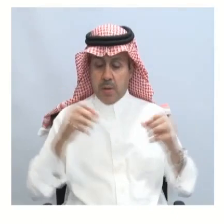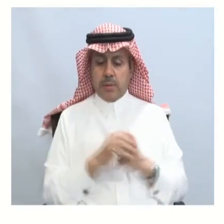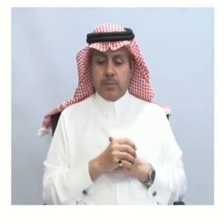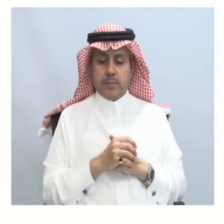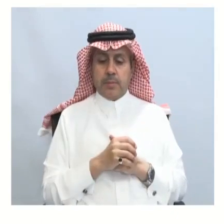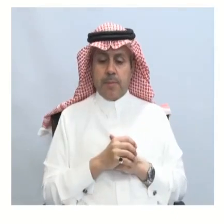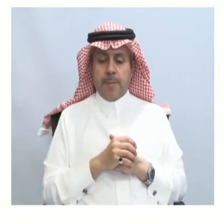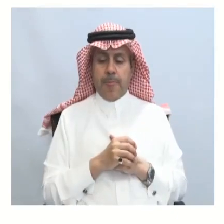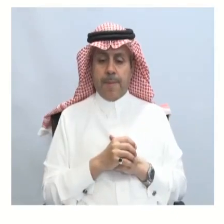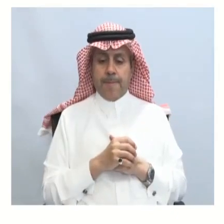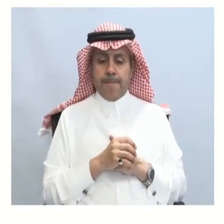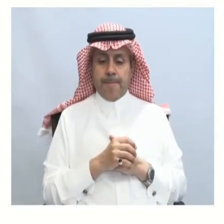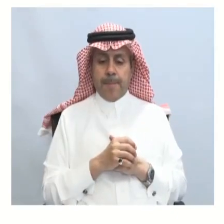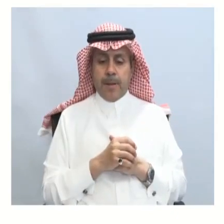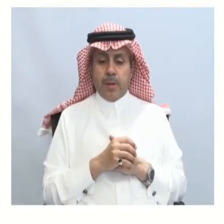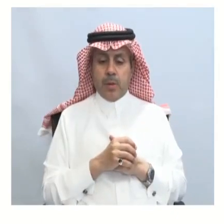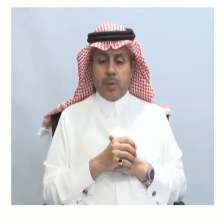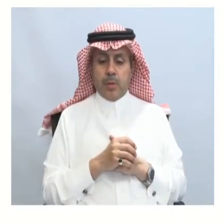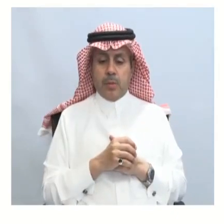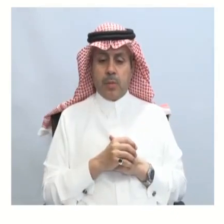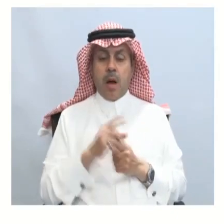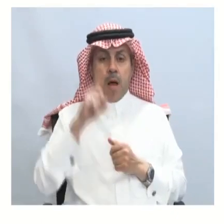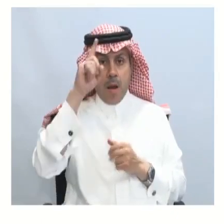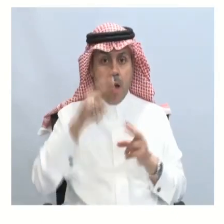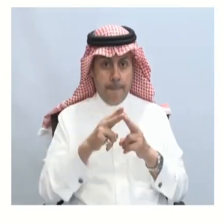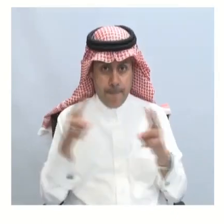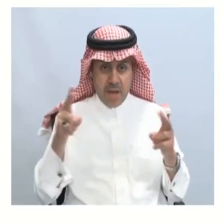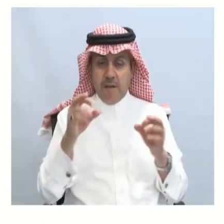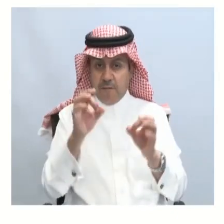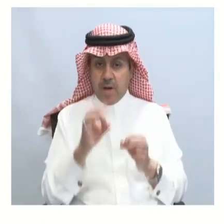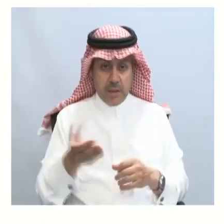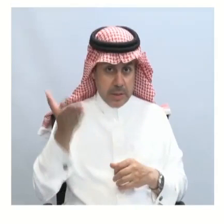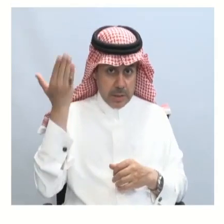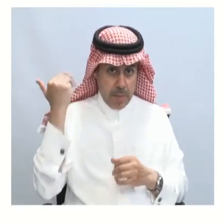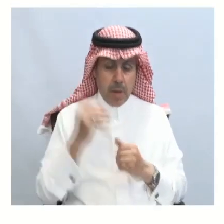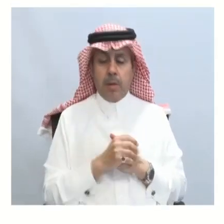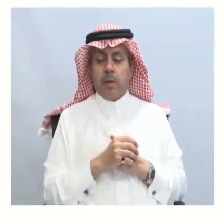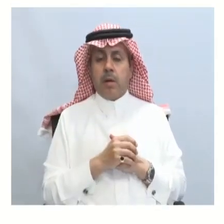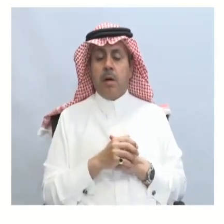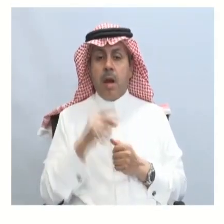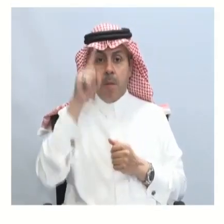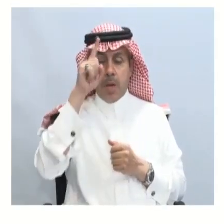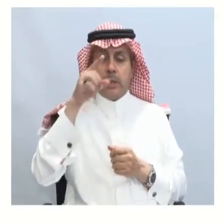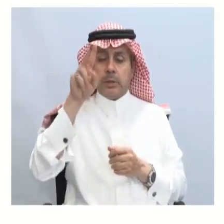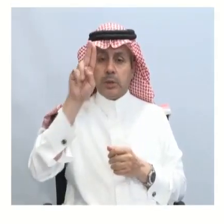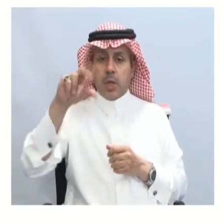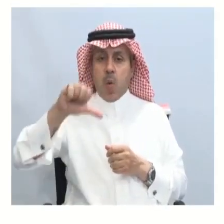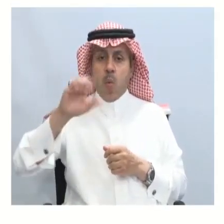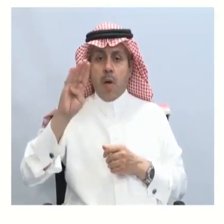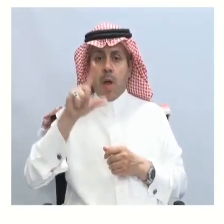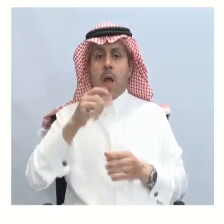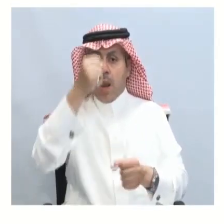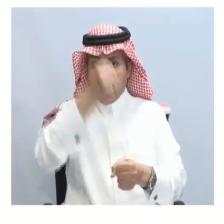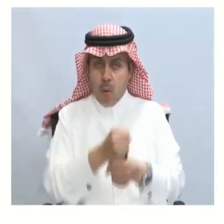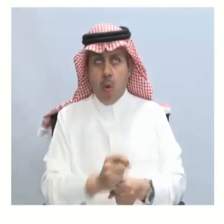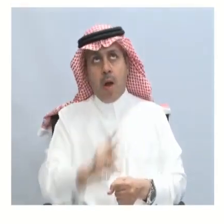هنا في السبوره نلاحظ ذكر الله عز وجل في الايات السابقه ان من يتوكل على الله ومن يتوكل على